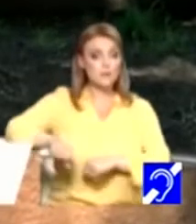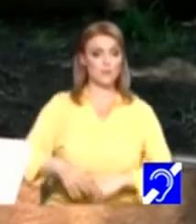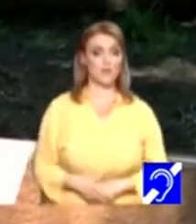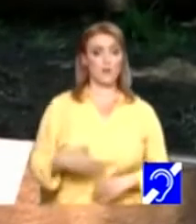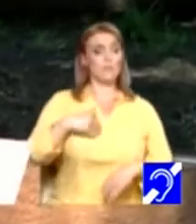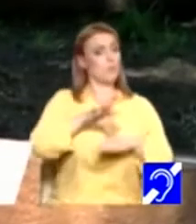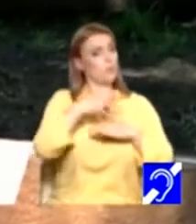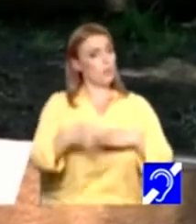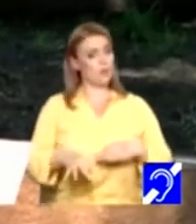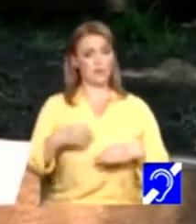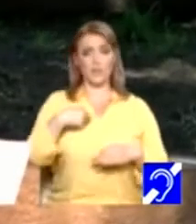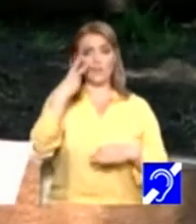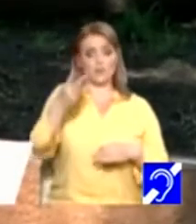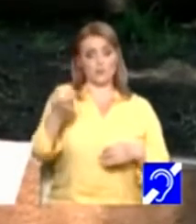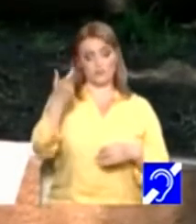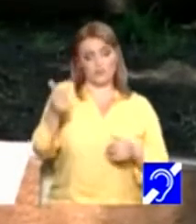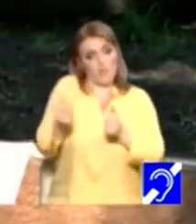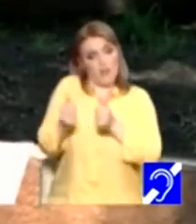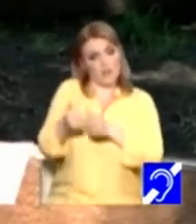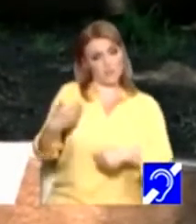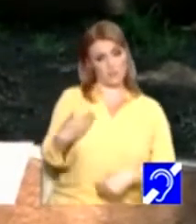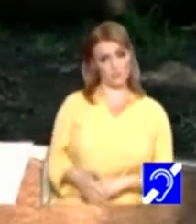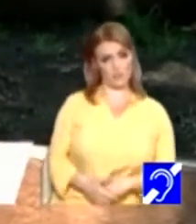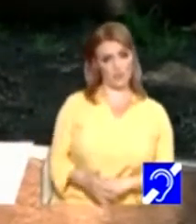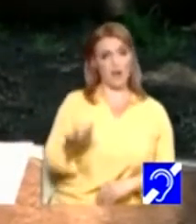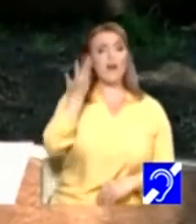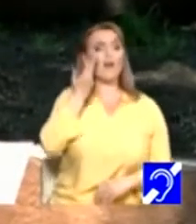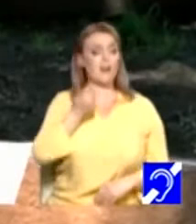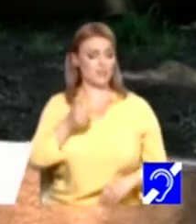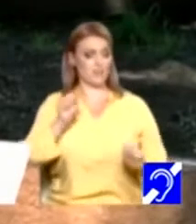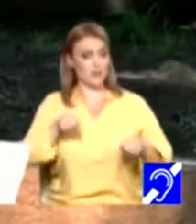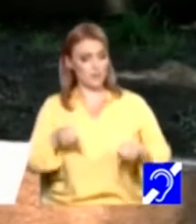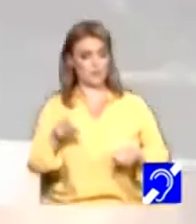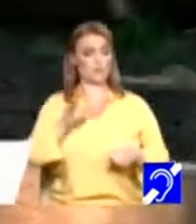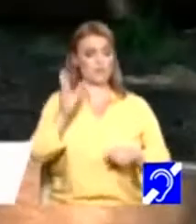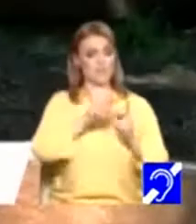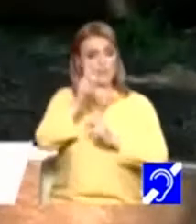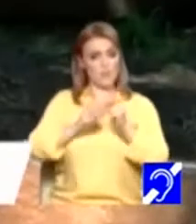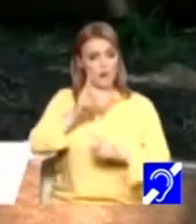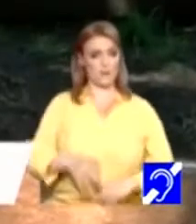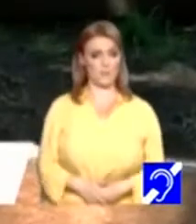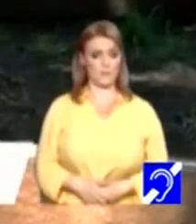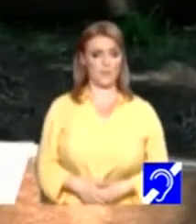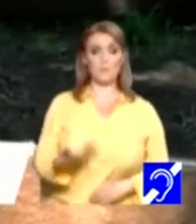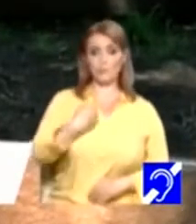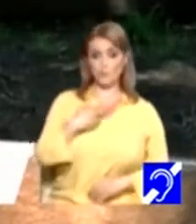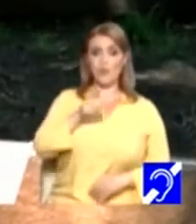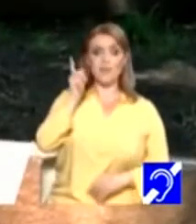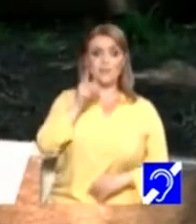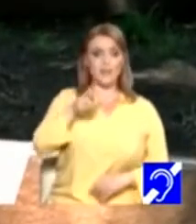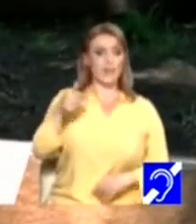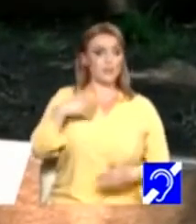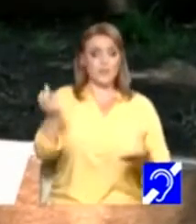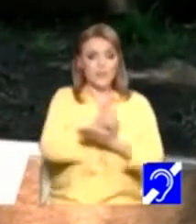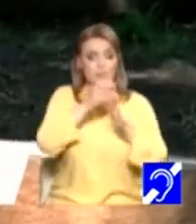tare mă doare că eu nu o văd alături. Și aș vrea să întreb, când va fi acest lucru, când va fi această schimbare? Iată chiar pentru noi tinerii. Noi nu